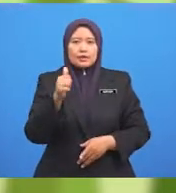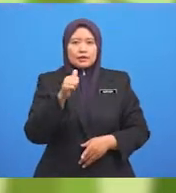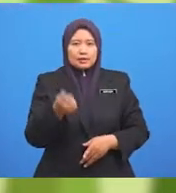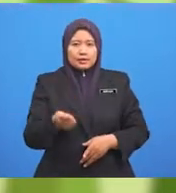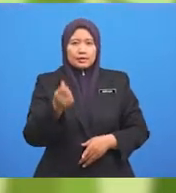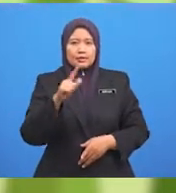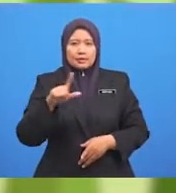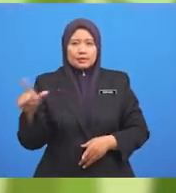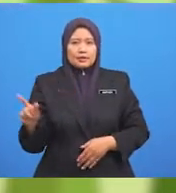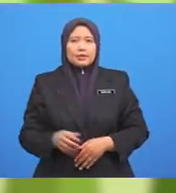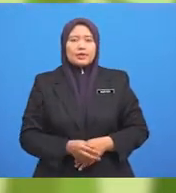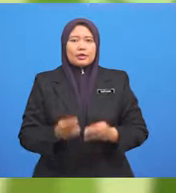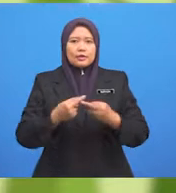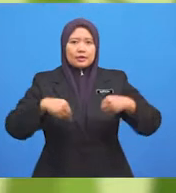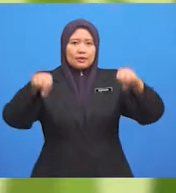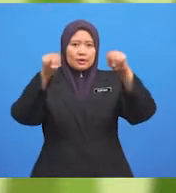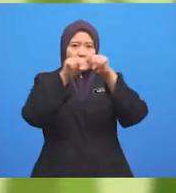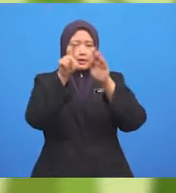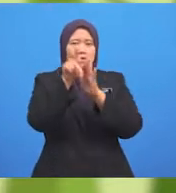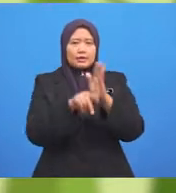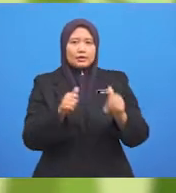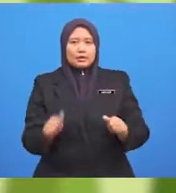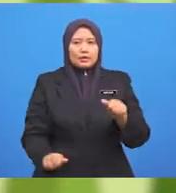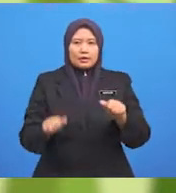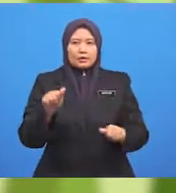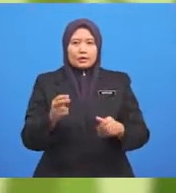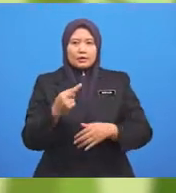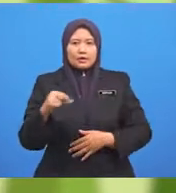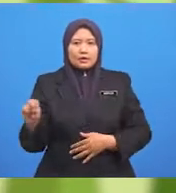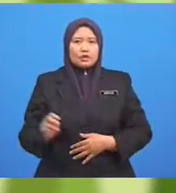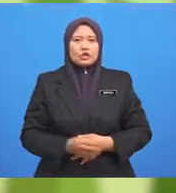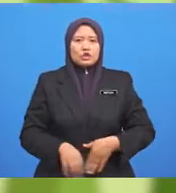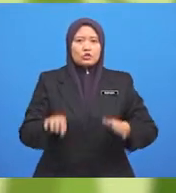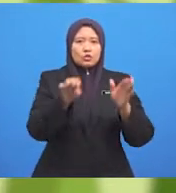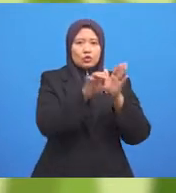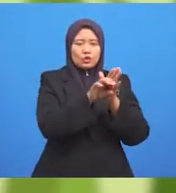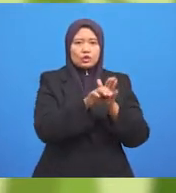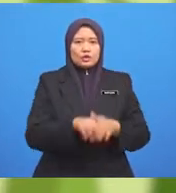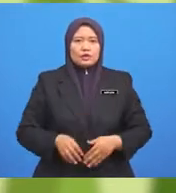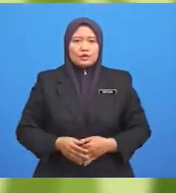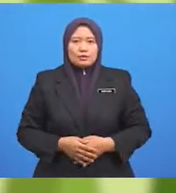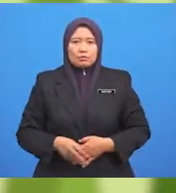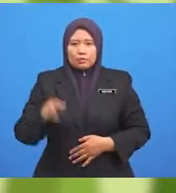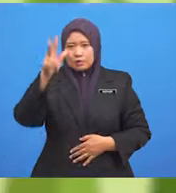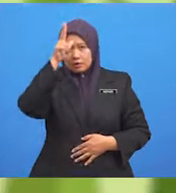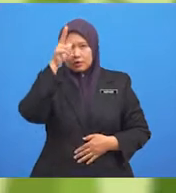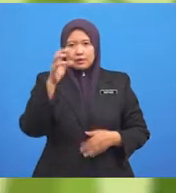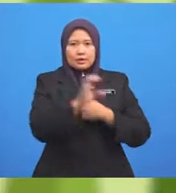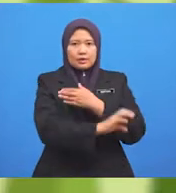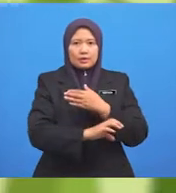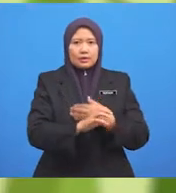Contohnya, pemerintahan sesebuah negara yang adil tanpa mengira pangkat dan